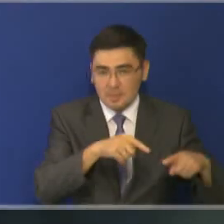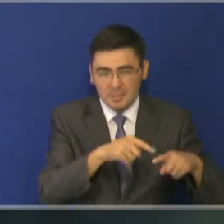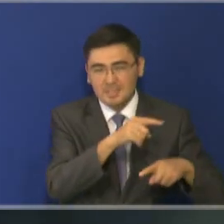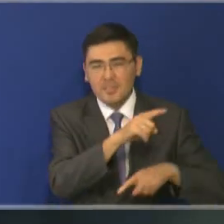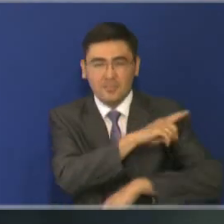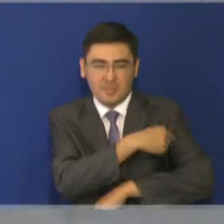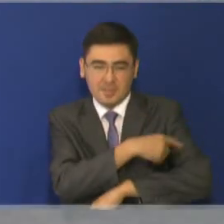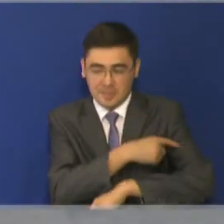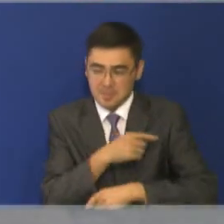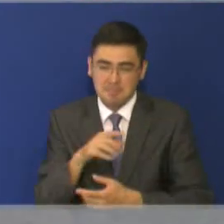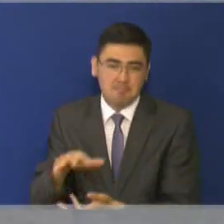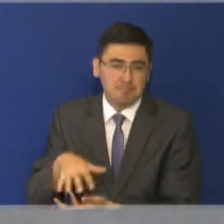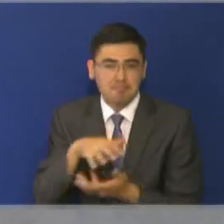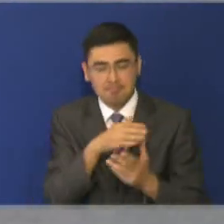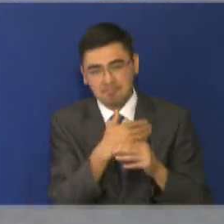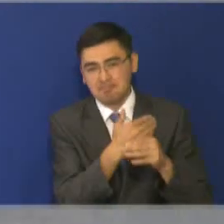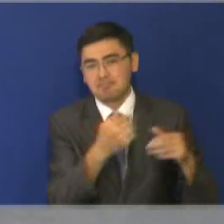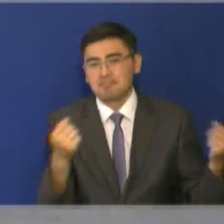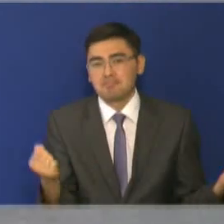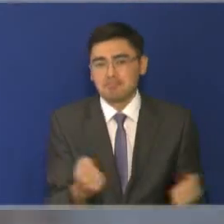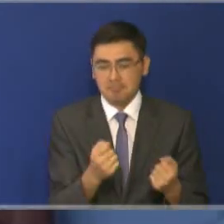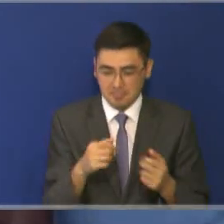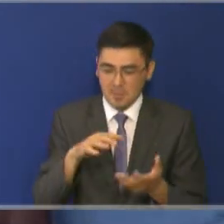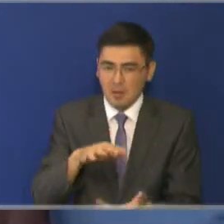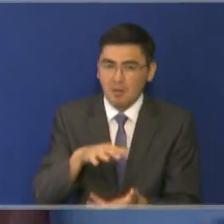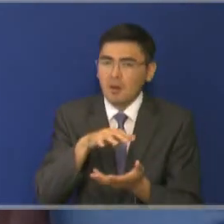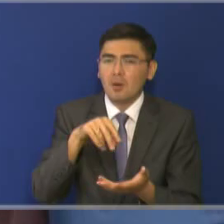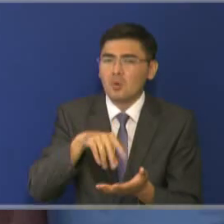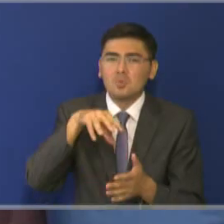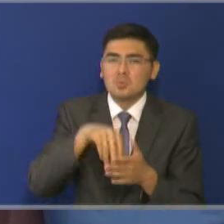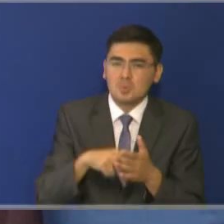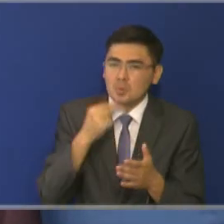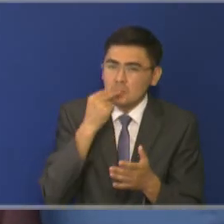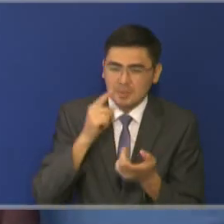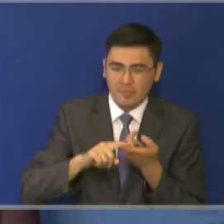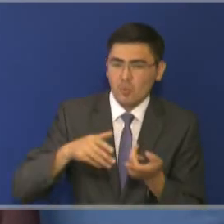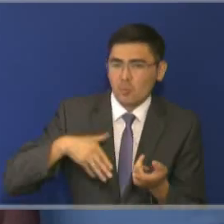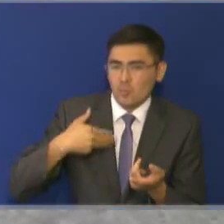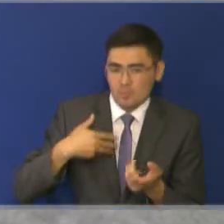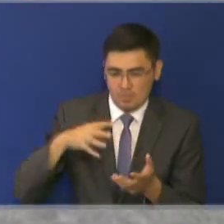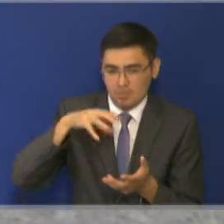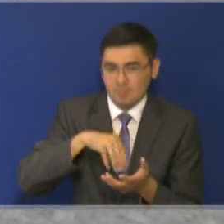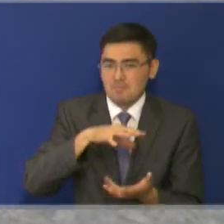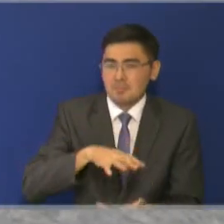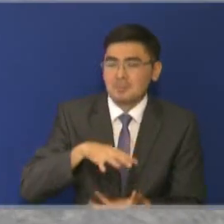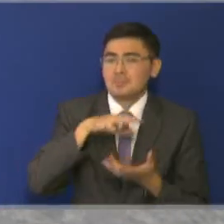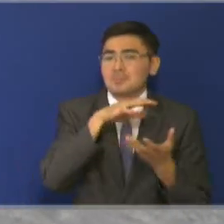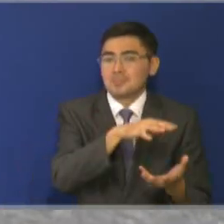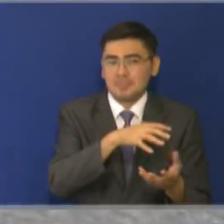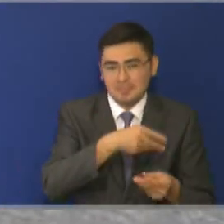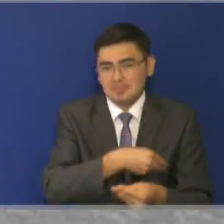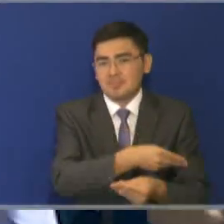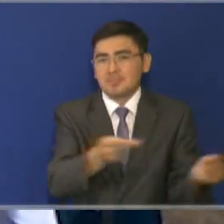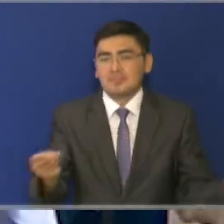қолдауға бағытталды. Олар түрлі дәрумендерге толы азық-түлік өнімдері бар алғыс себеттерін аталмыш орталық дәрігерлеріне